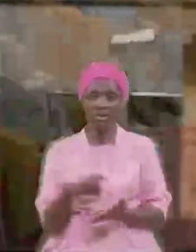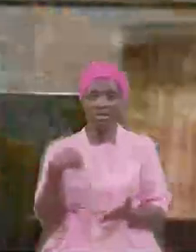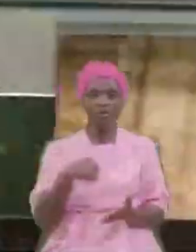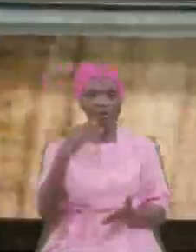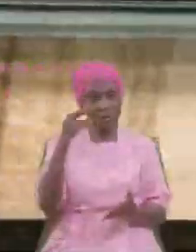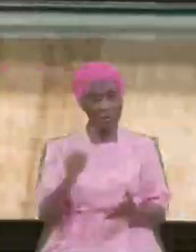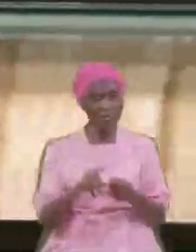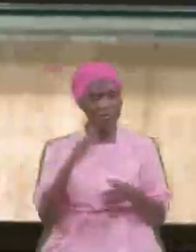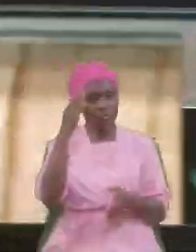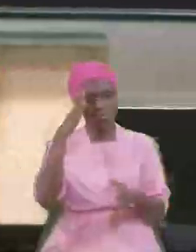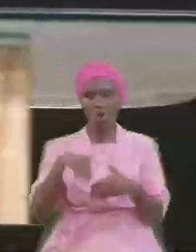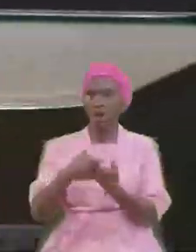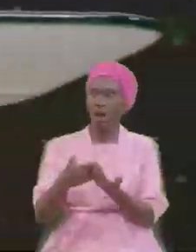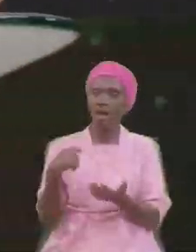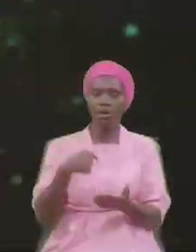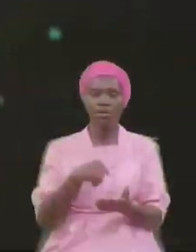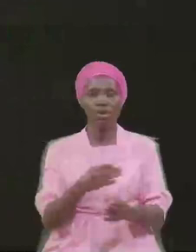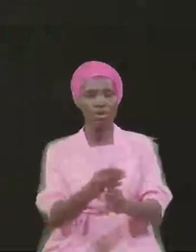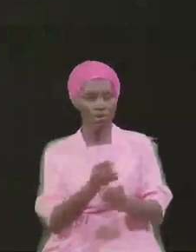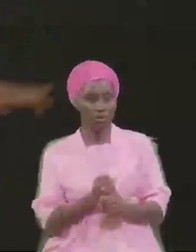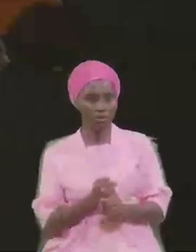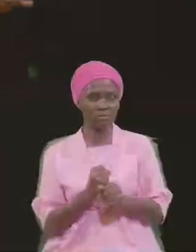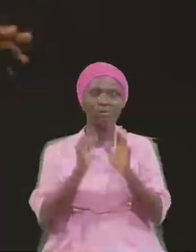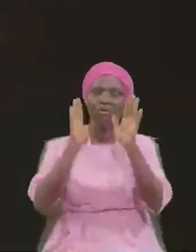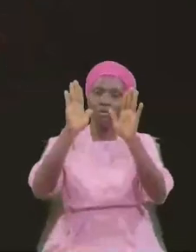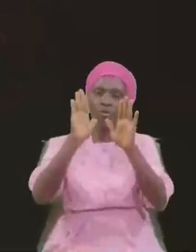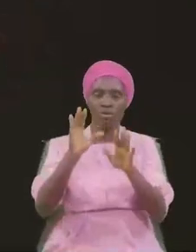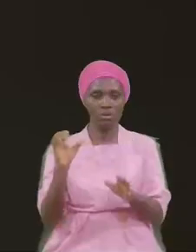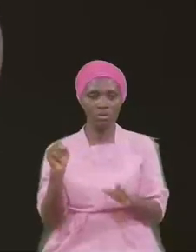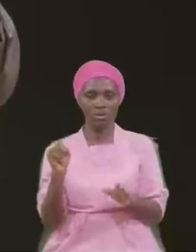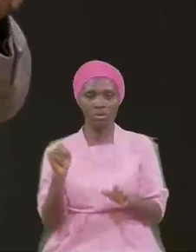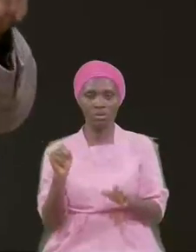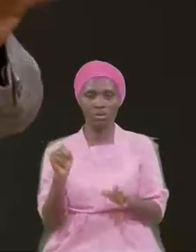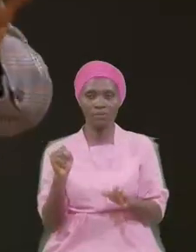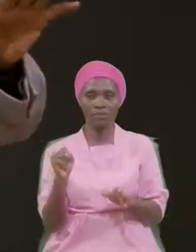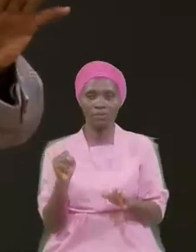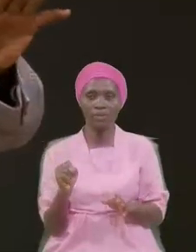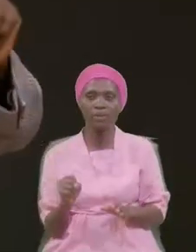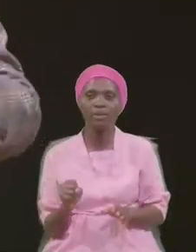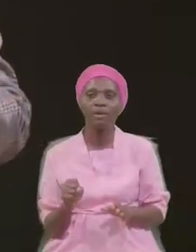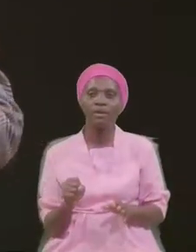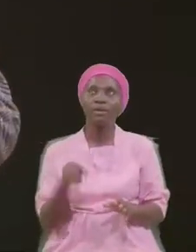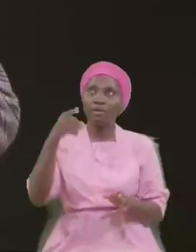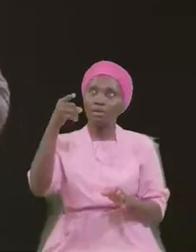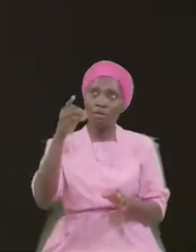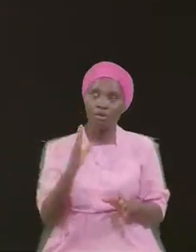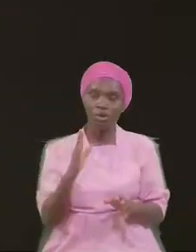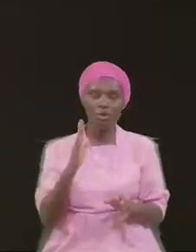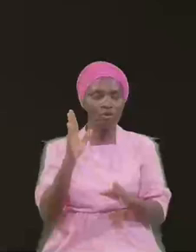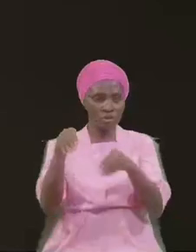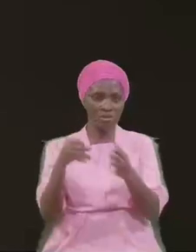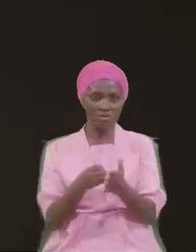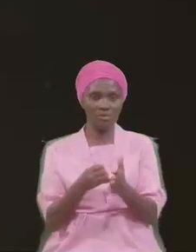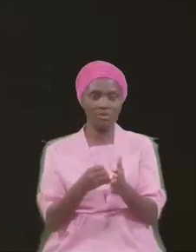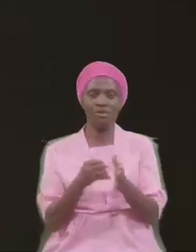devons savoir comment recevoir les prodiges. Et pour que Dieu les donne,